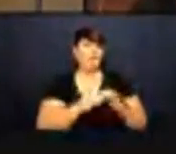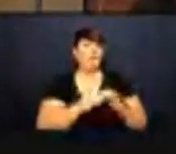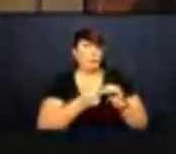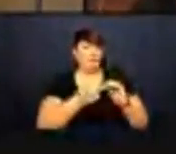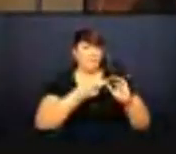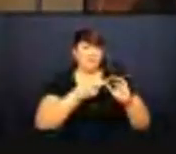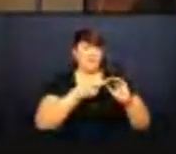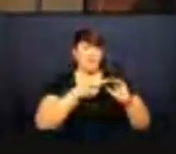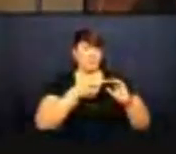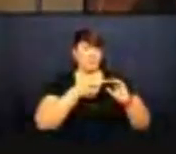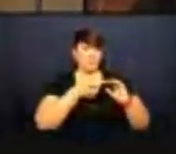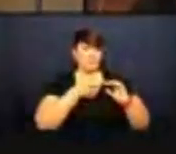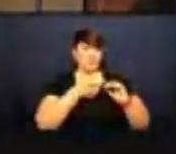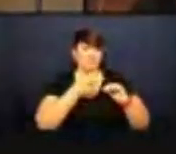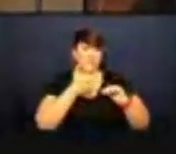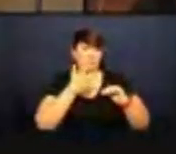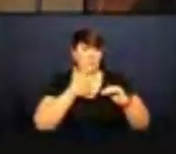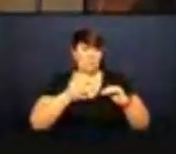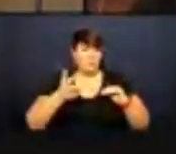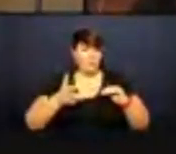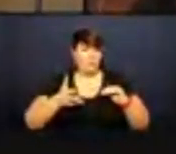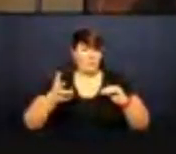muda fulani?